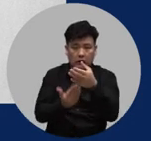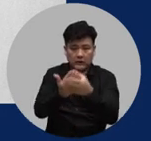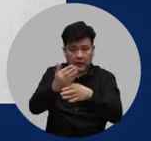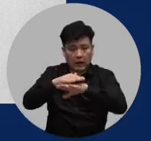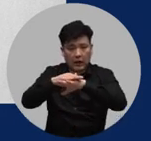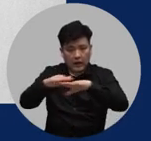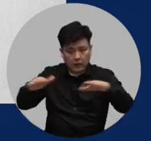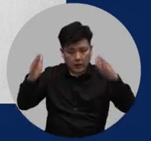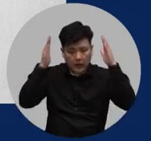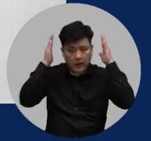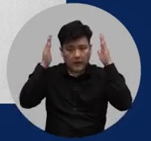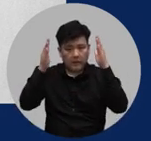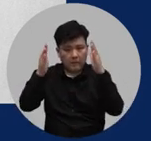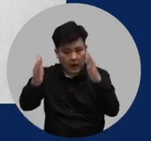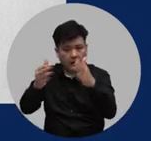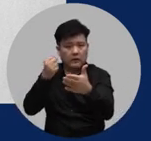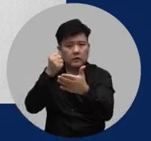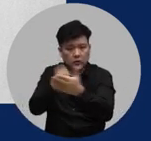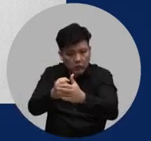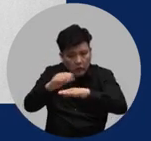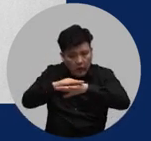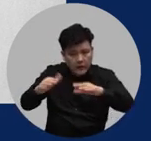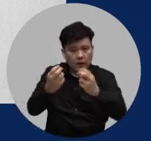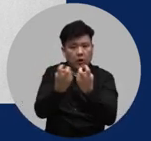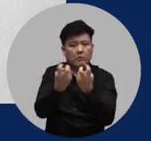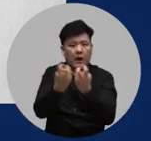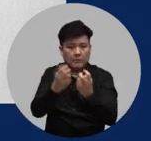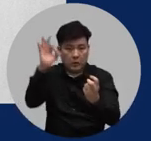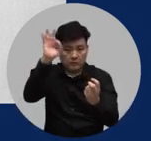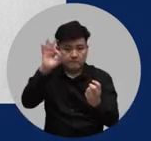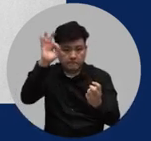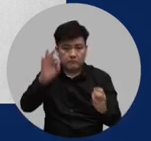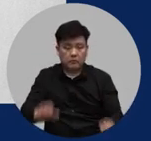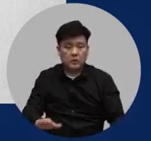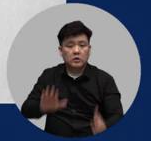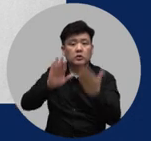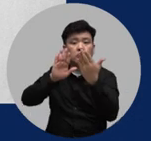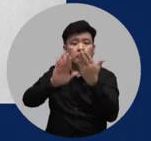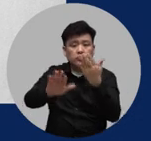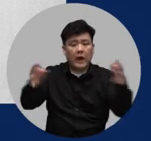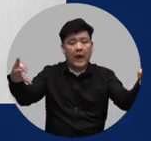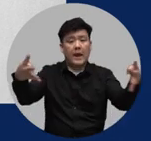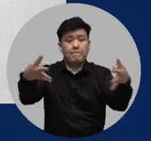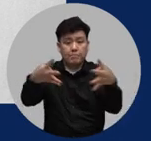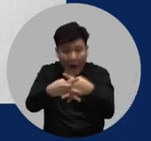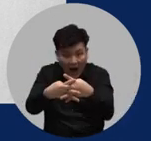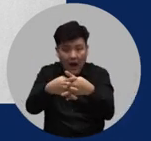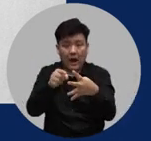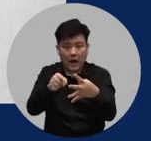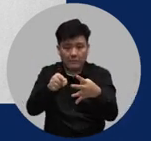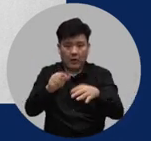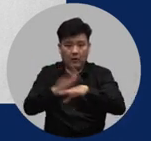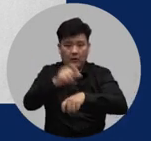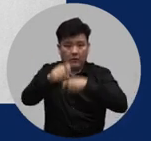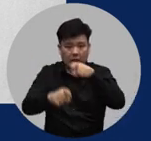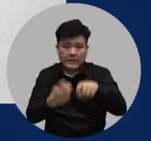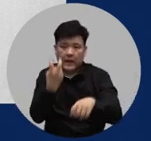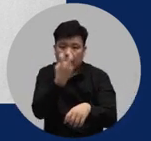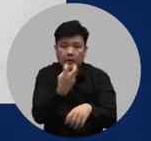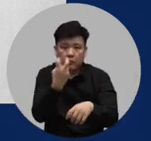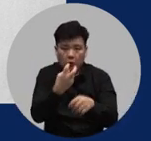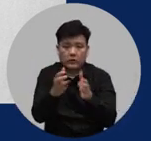사건 해결의 방향성을 파악하여 해결 방안을 모색합니다. 이후 합의안이 도출되면 이행